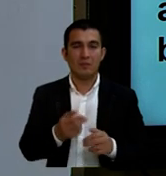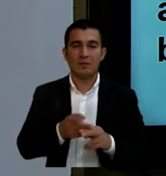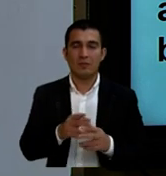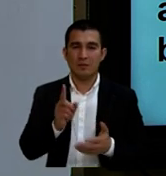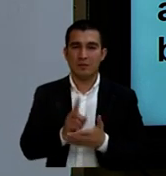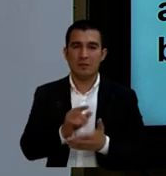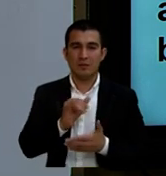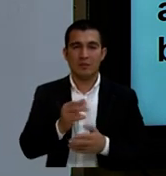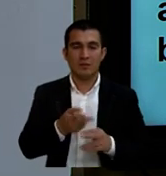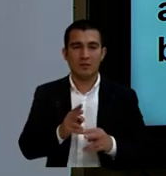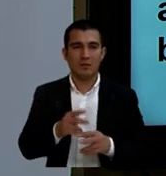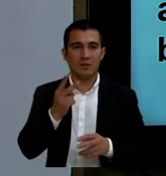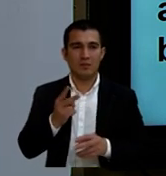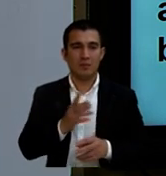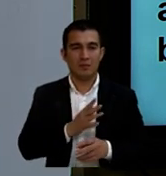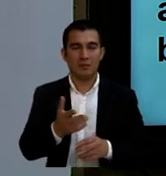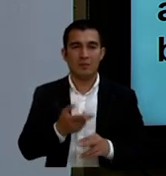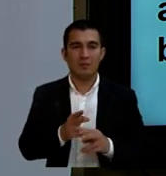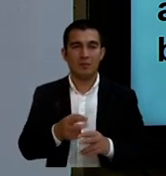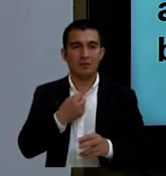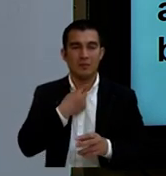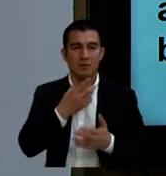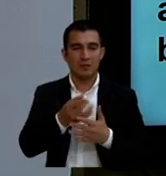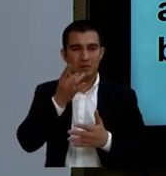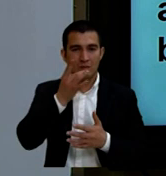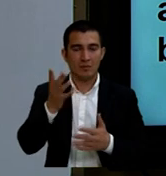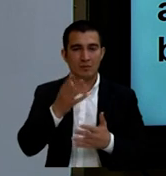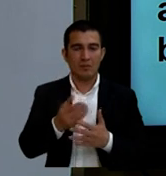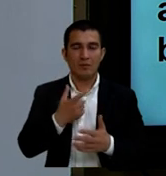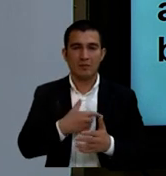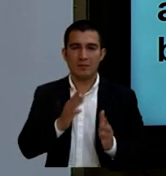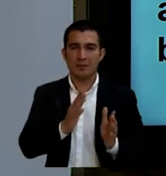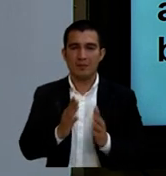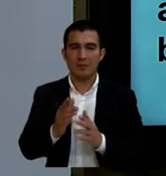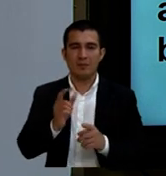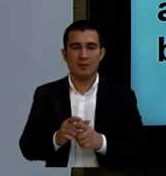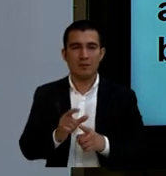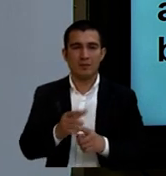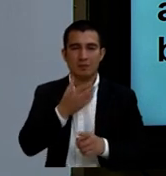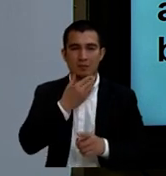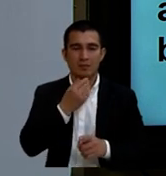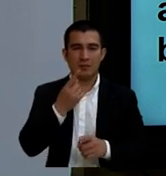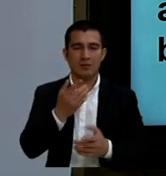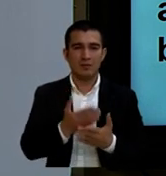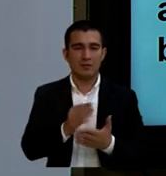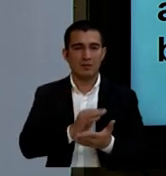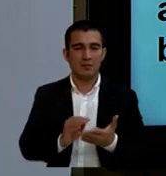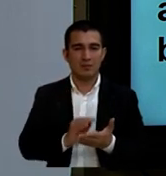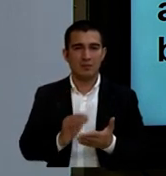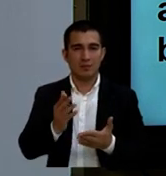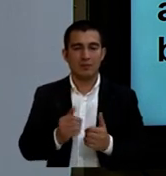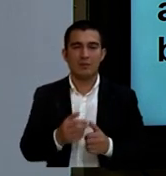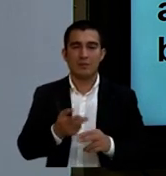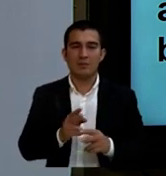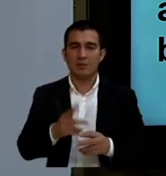topshiriq endi ikkita bo'ladi sizga. Nutq madaniyatining kommunikativ sifatlariga bittadan misol yozasiz. Demak,